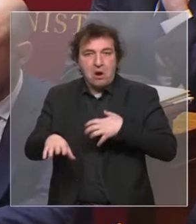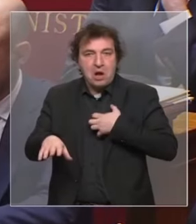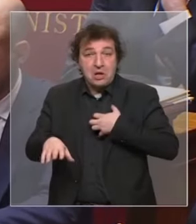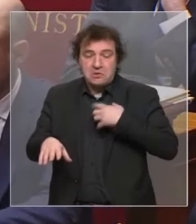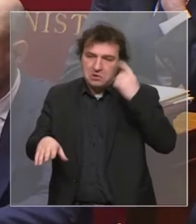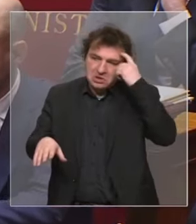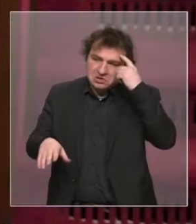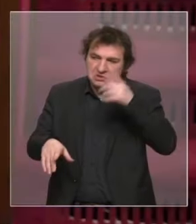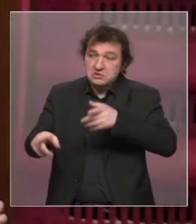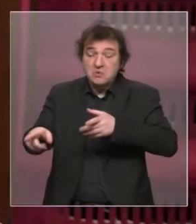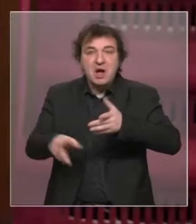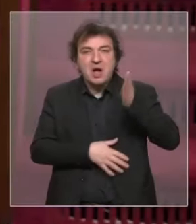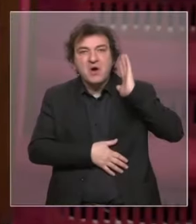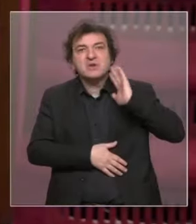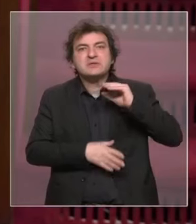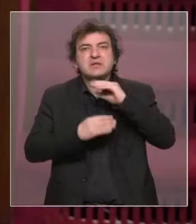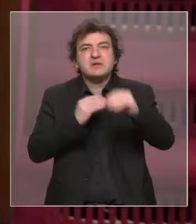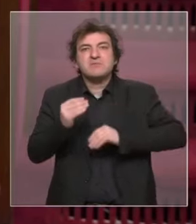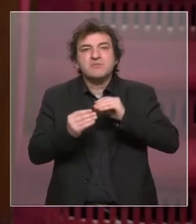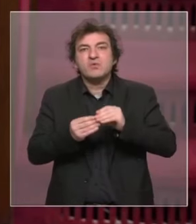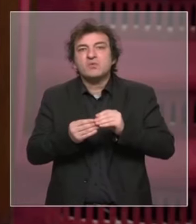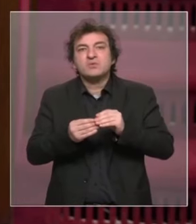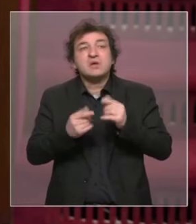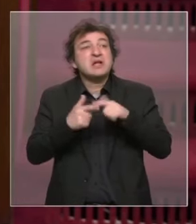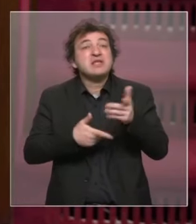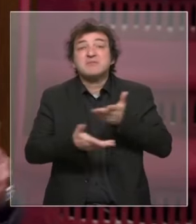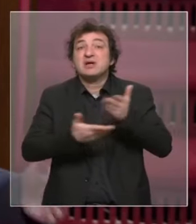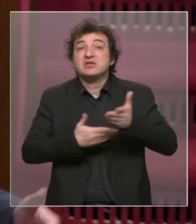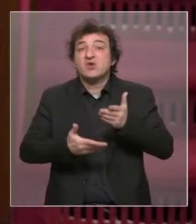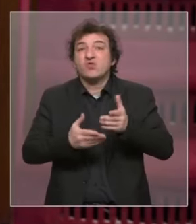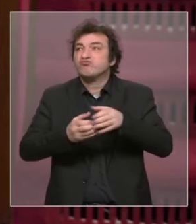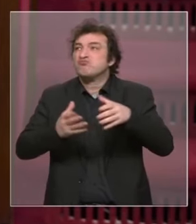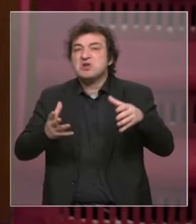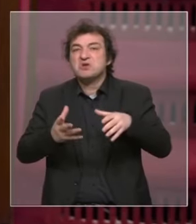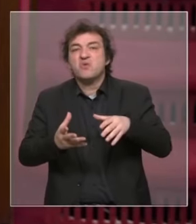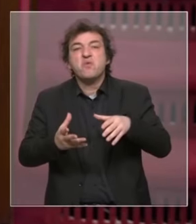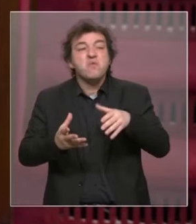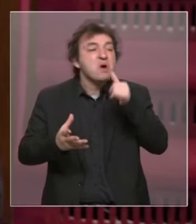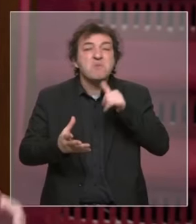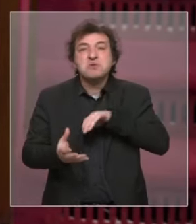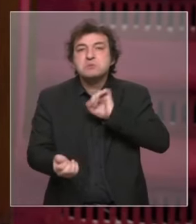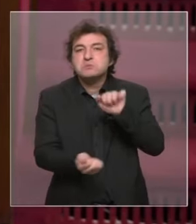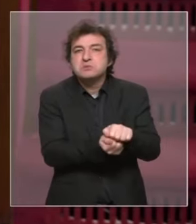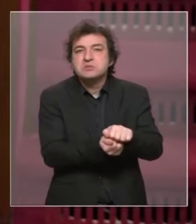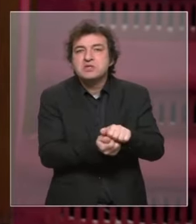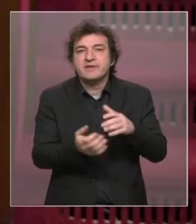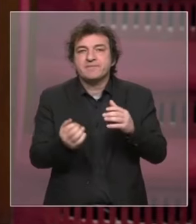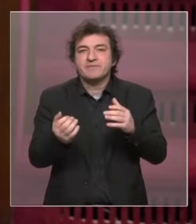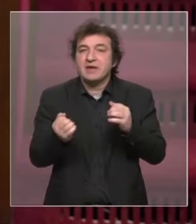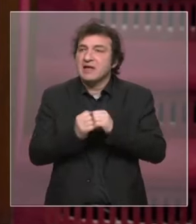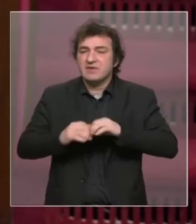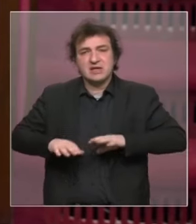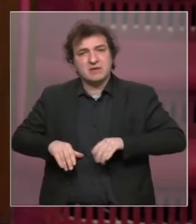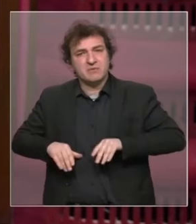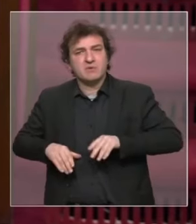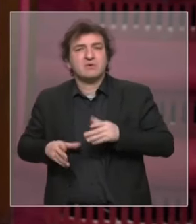êtes l'ancien monde. Le libre-échange où les gros mangent les petits, avec le Canada via le CETA, avec l'Amérique latine via le